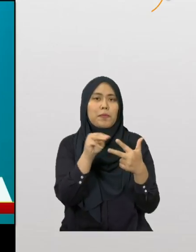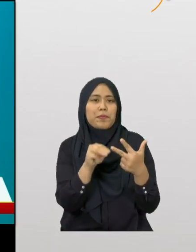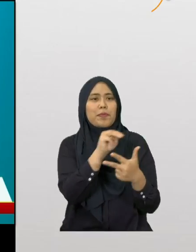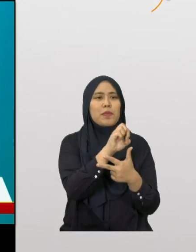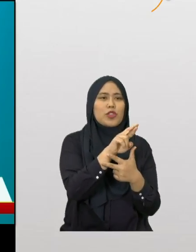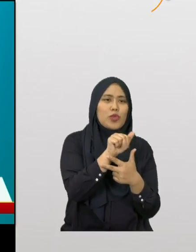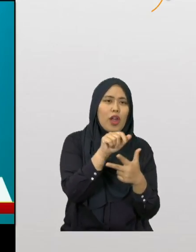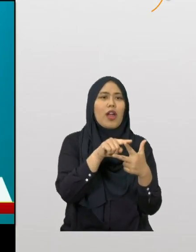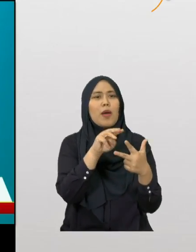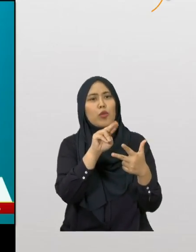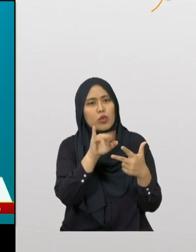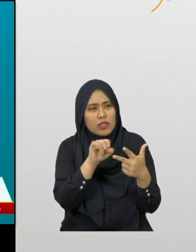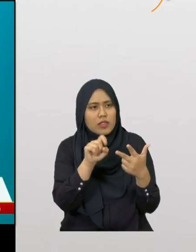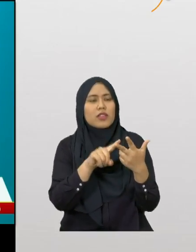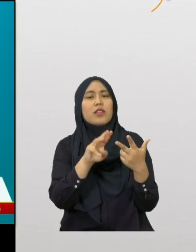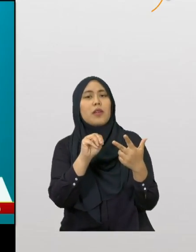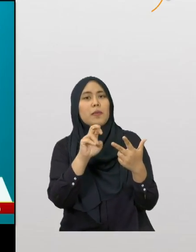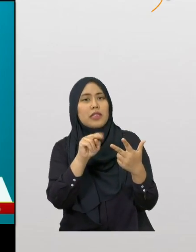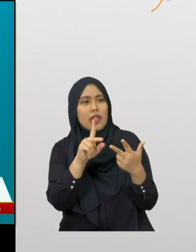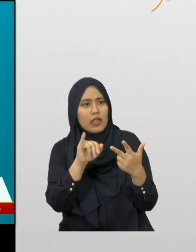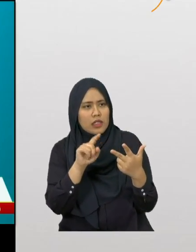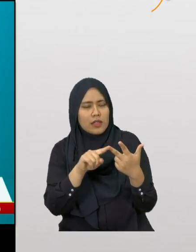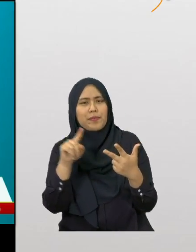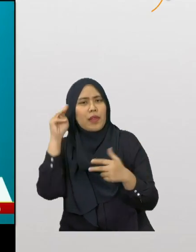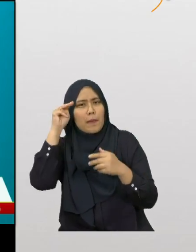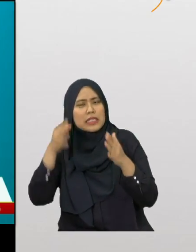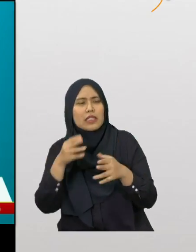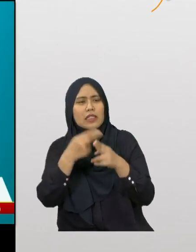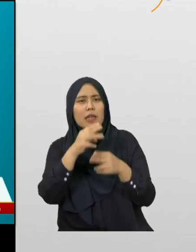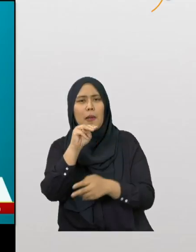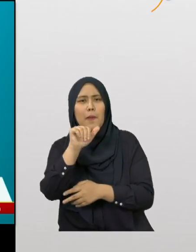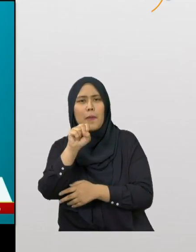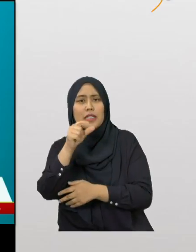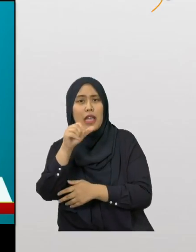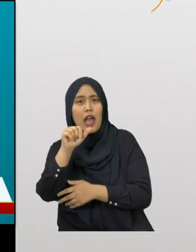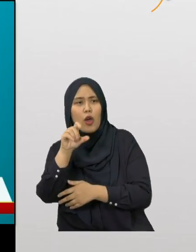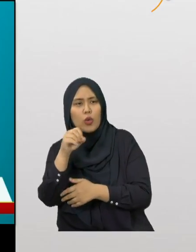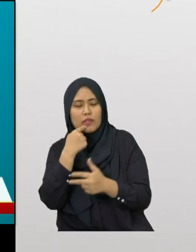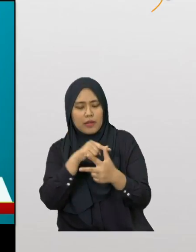Menteri Masagos menyebutnya sebagai M-Cube atau M kuasa 3.